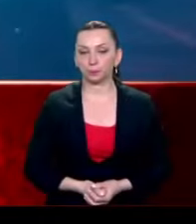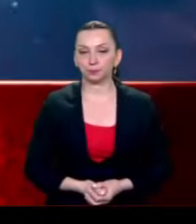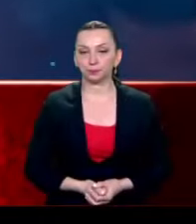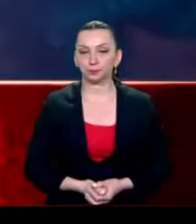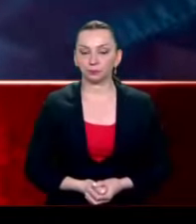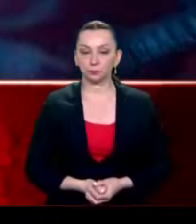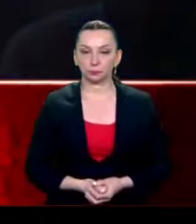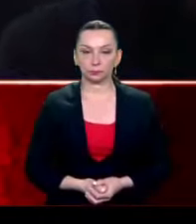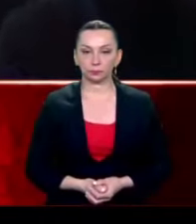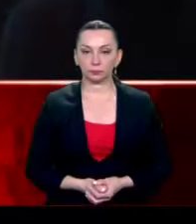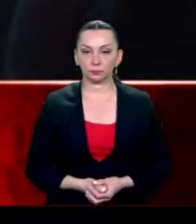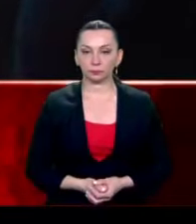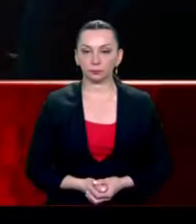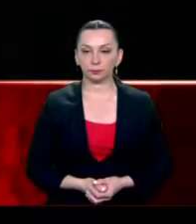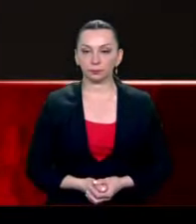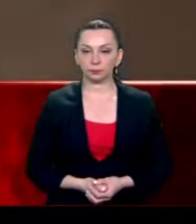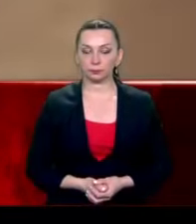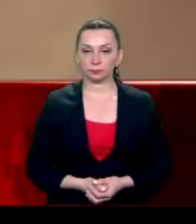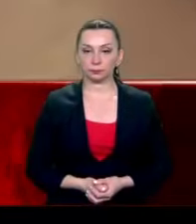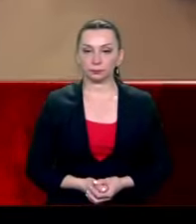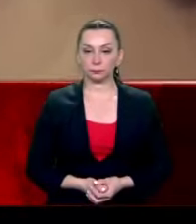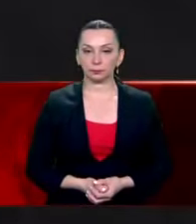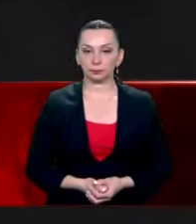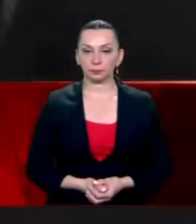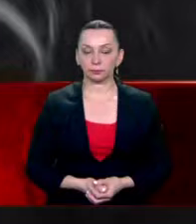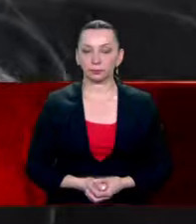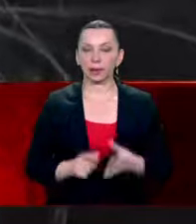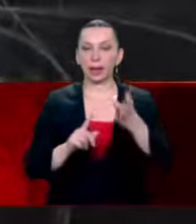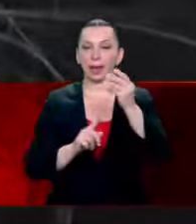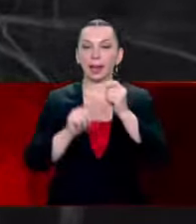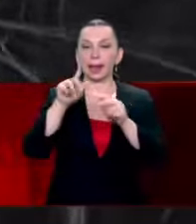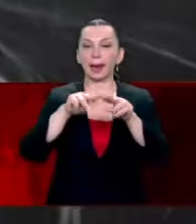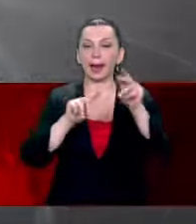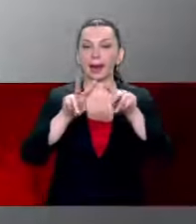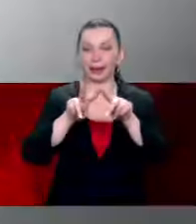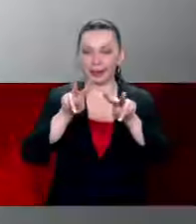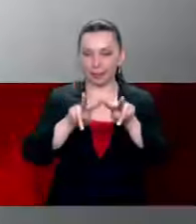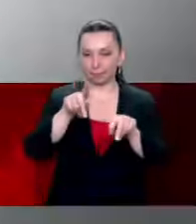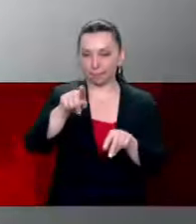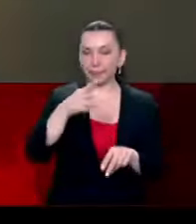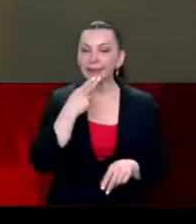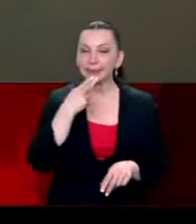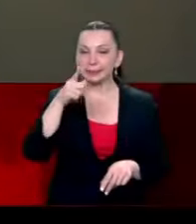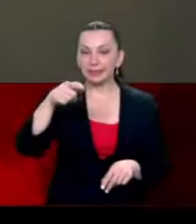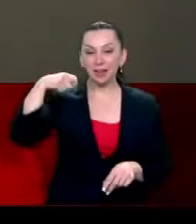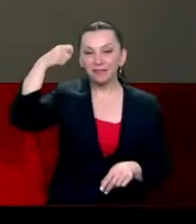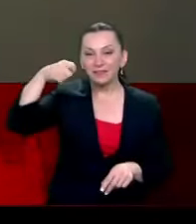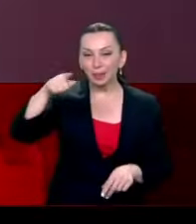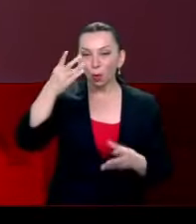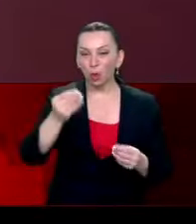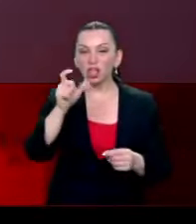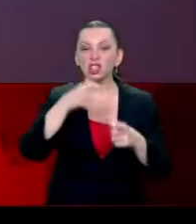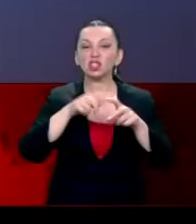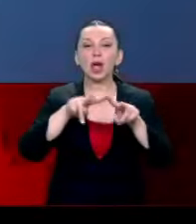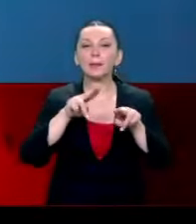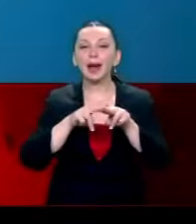sıkma. Biz bunun da üstesinden geliriz seninle. İlkim Karaca vizyona giren ve tartışmalara yol açan Cem Karaca'nın Gözyaşları